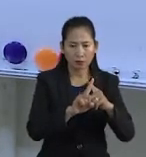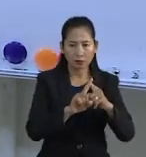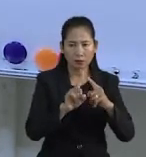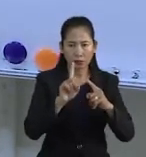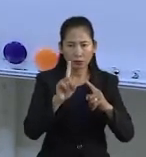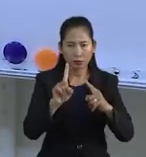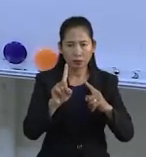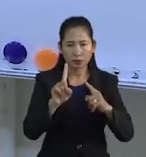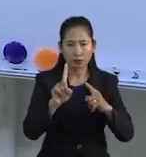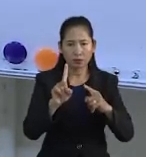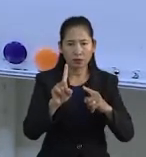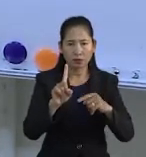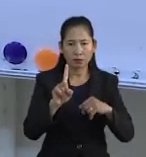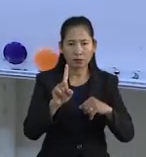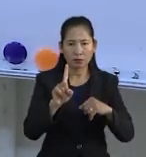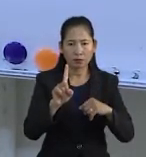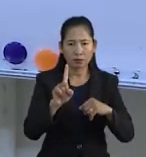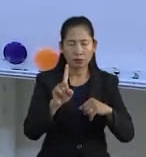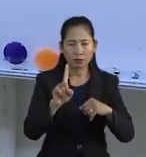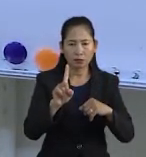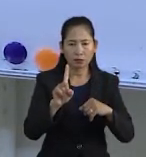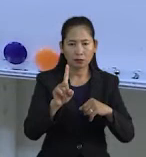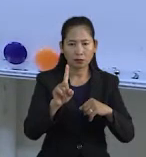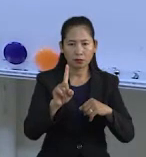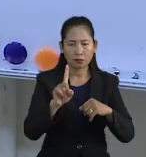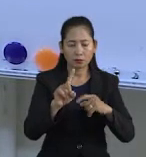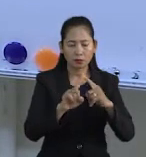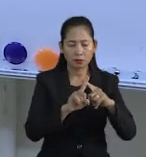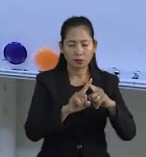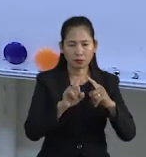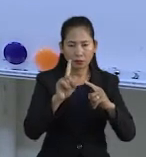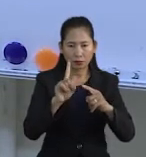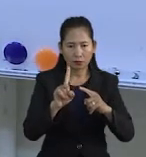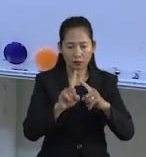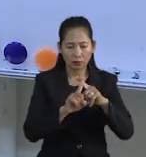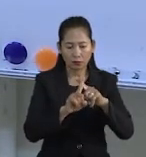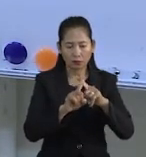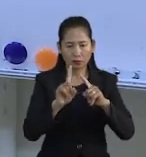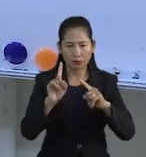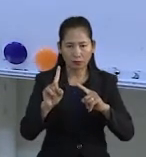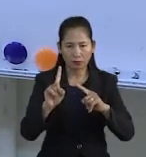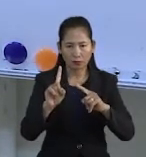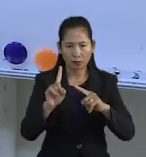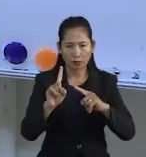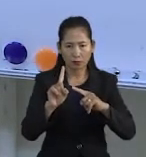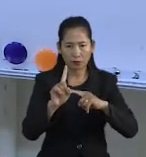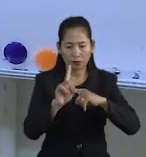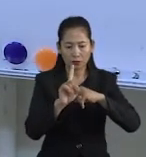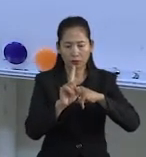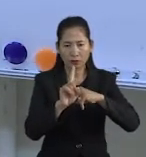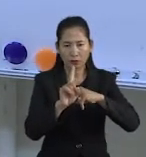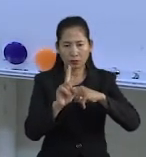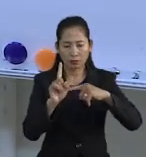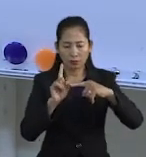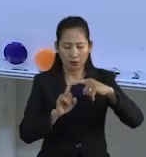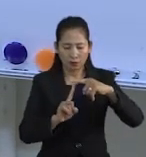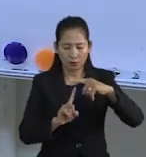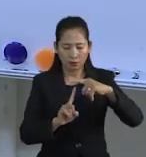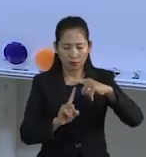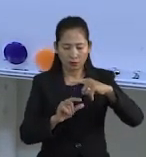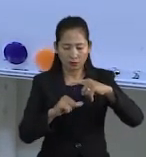con mà con mớ con kịch tìm mớ con nữa bà mùi phía